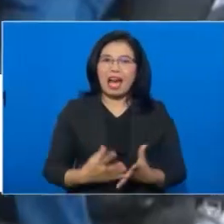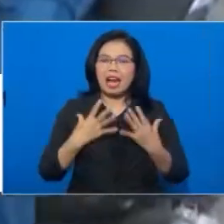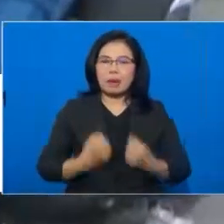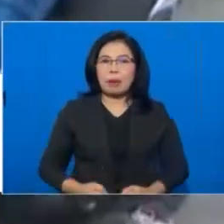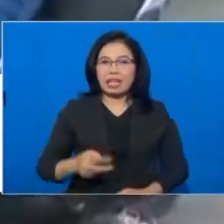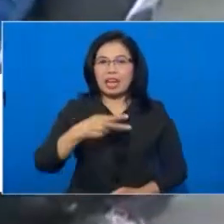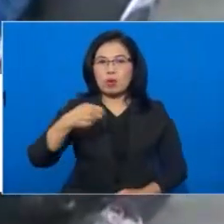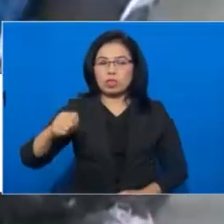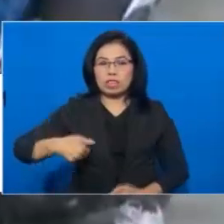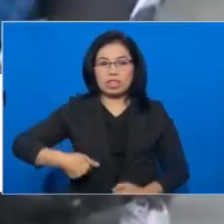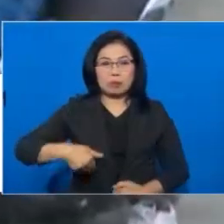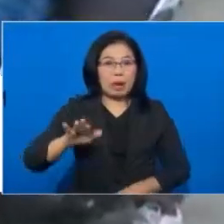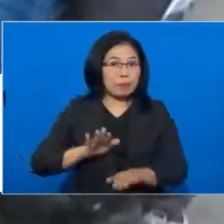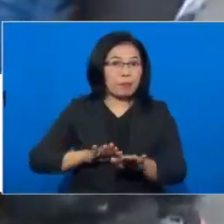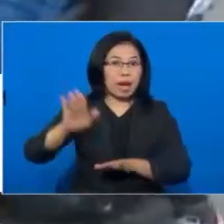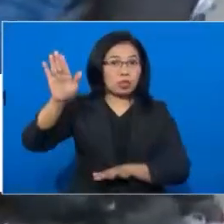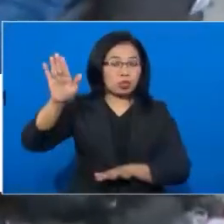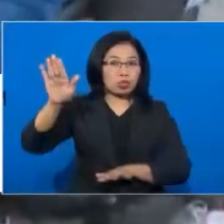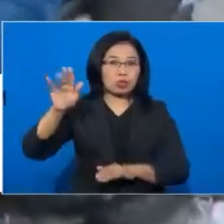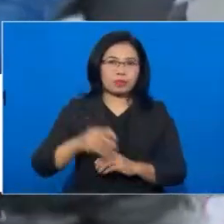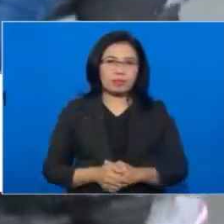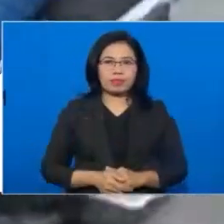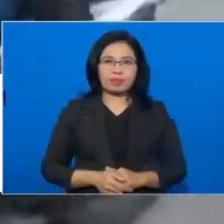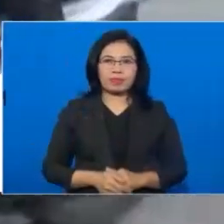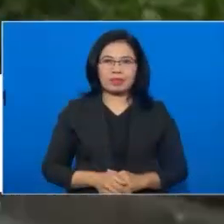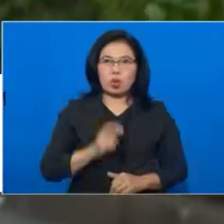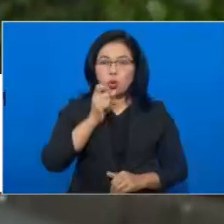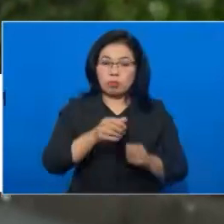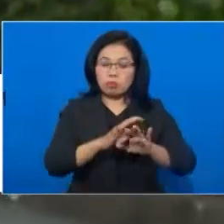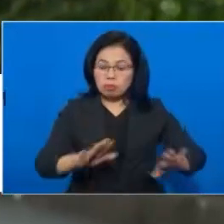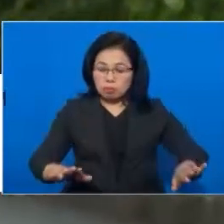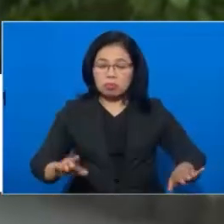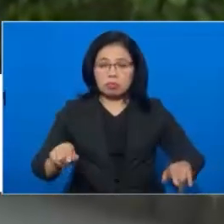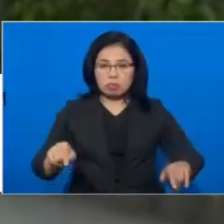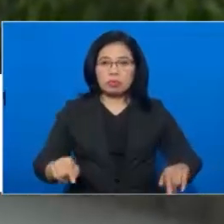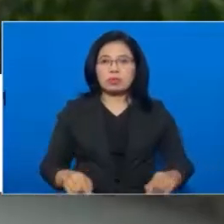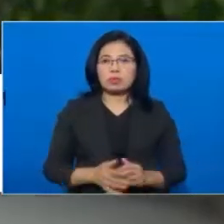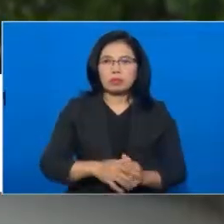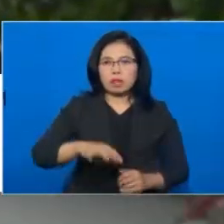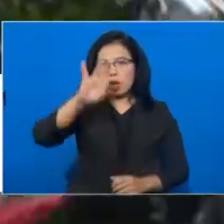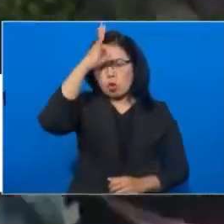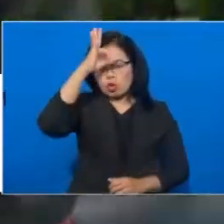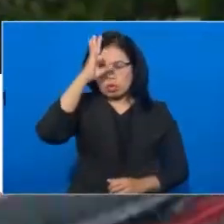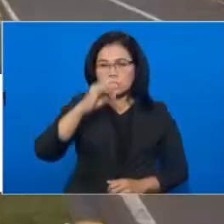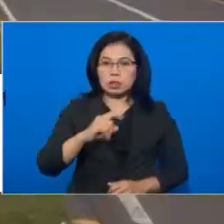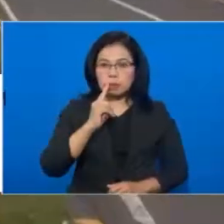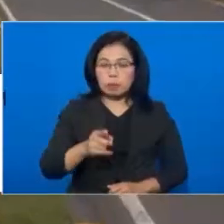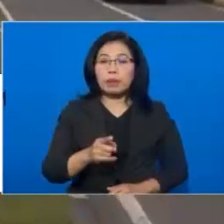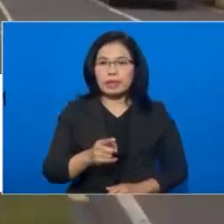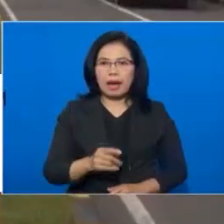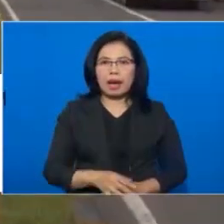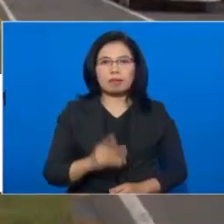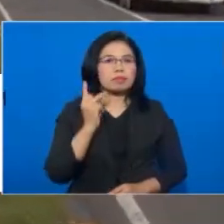maju. Untuk mengamankan lokasi kampanye, polisi mengerahkan 3.000 personel. Dan rencananya polisi akan